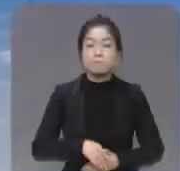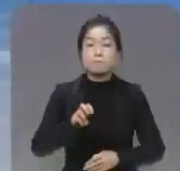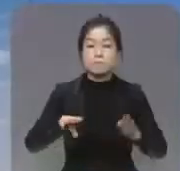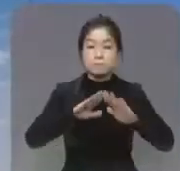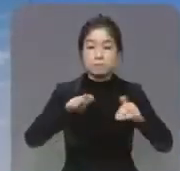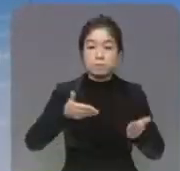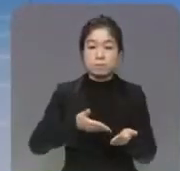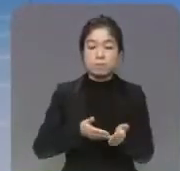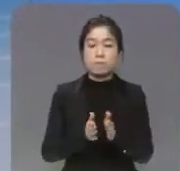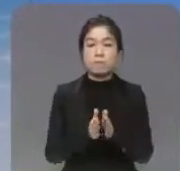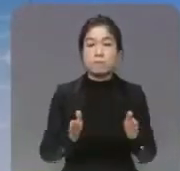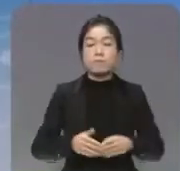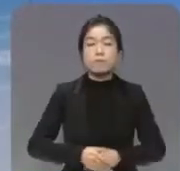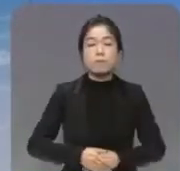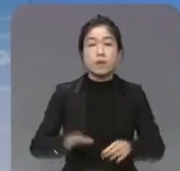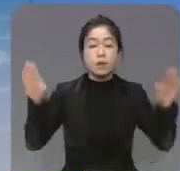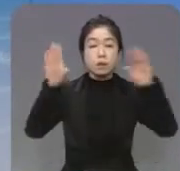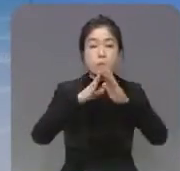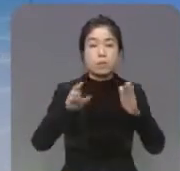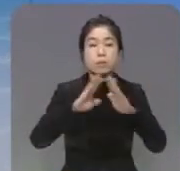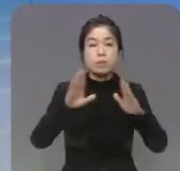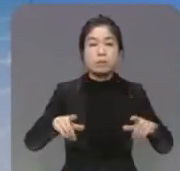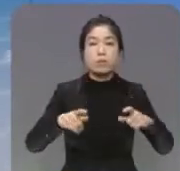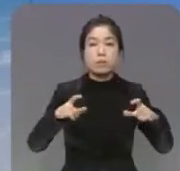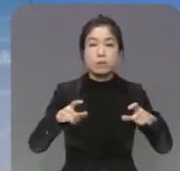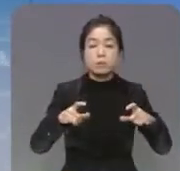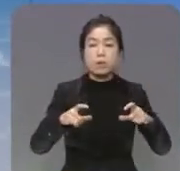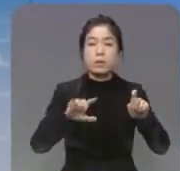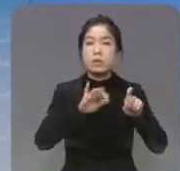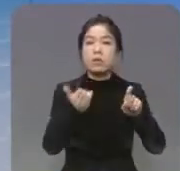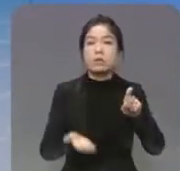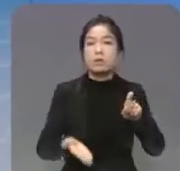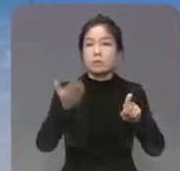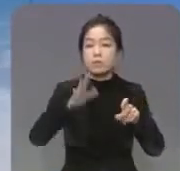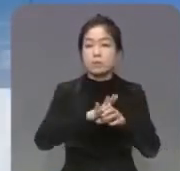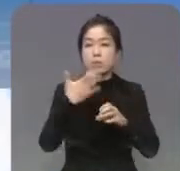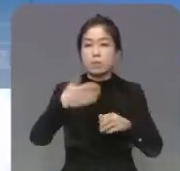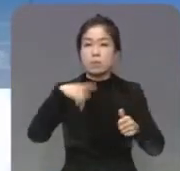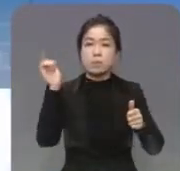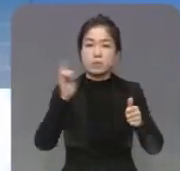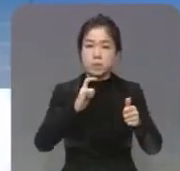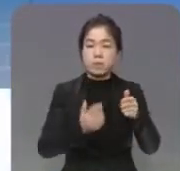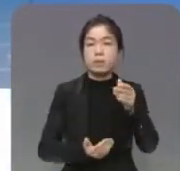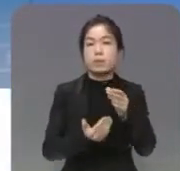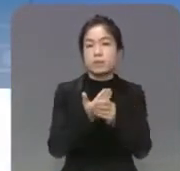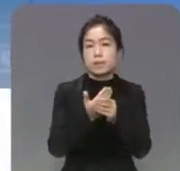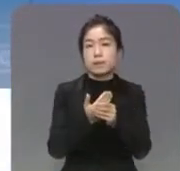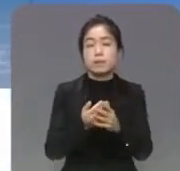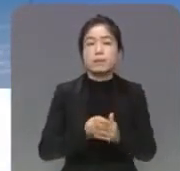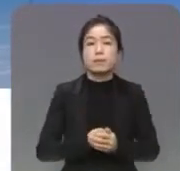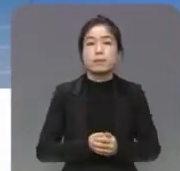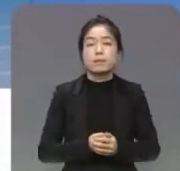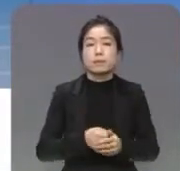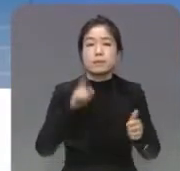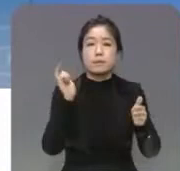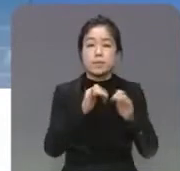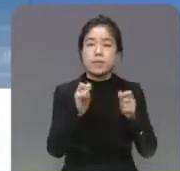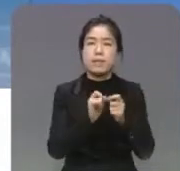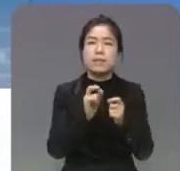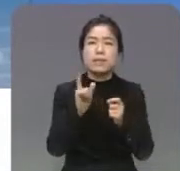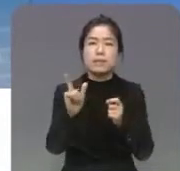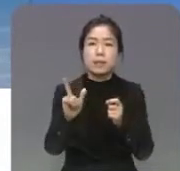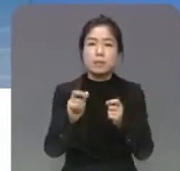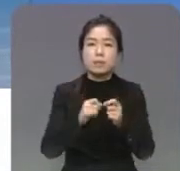광주 전남권이었습니다. 밤사이 광주와 전남에서 두 자릿수가 남는 코로나19 확진자가 발생했습니다. 확진자